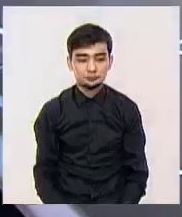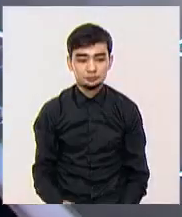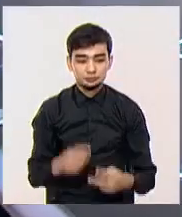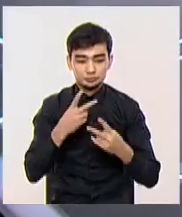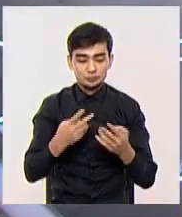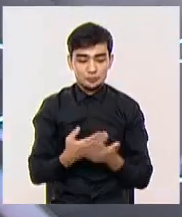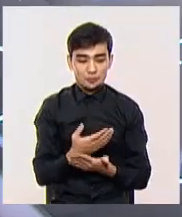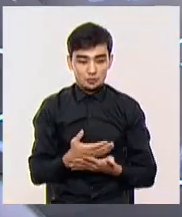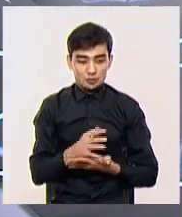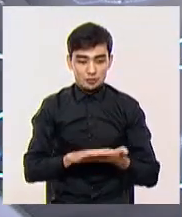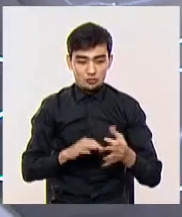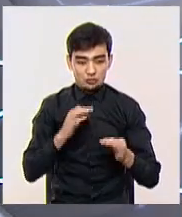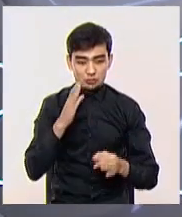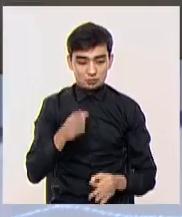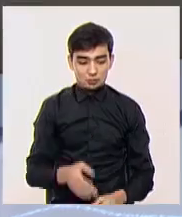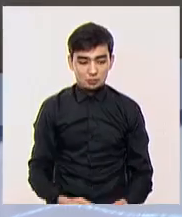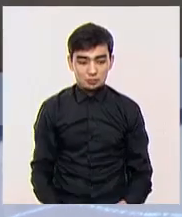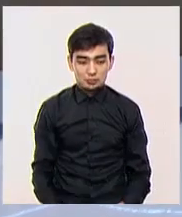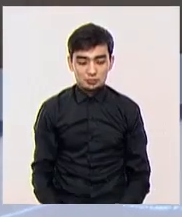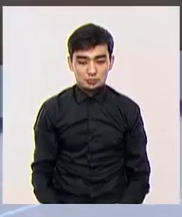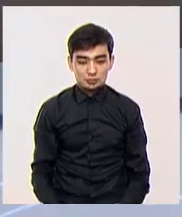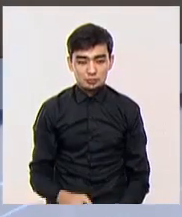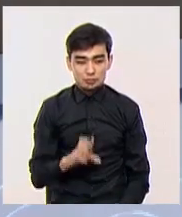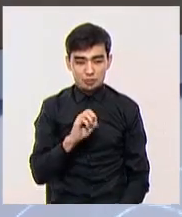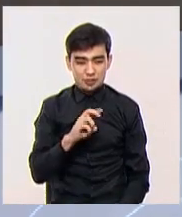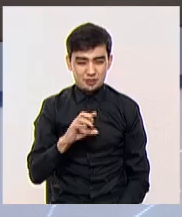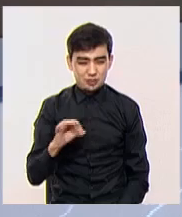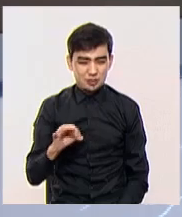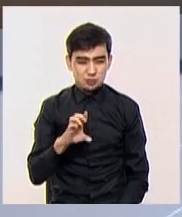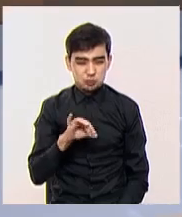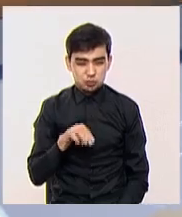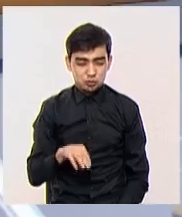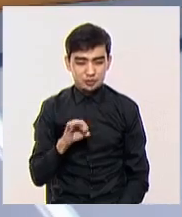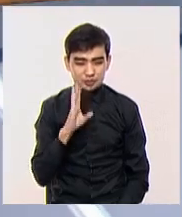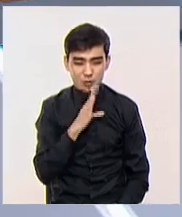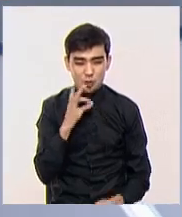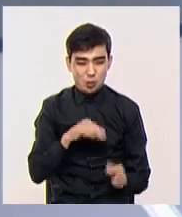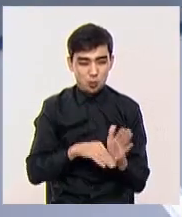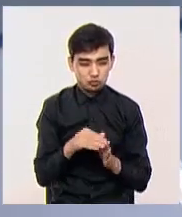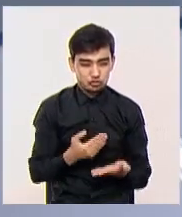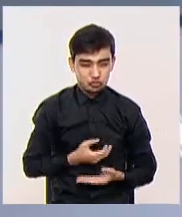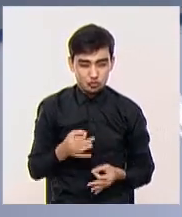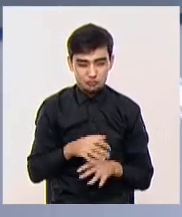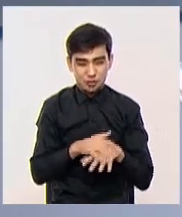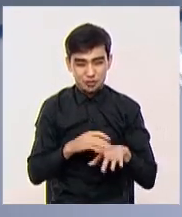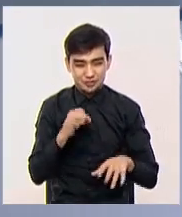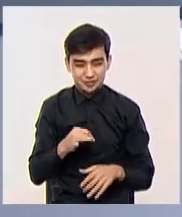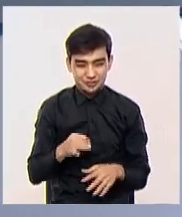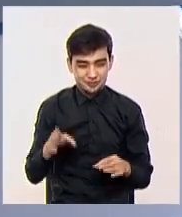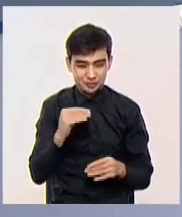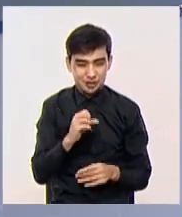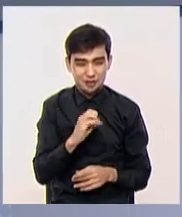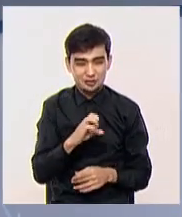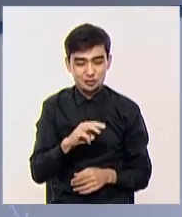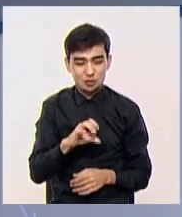Вы смотрите Информбюро, мы продолжаем. Бэби-бум и улучшение материального положения граждан прогнозируют астрологи